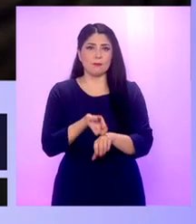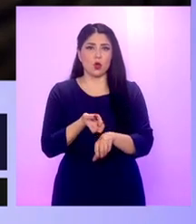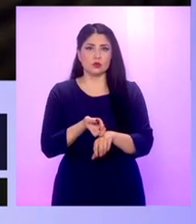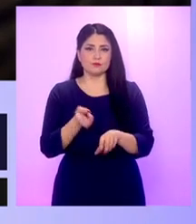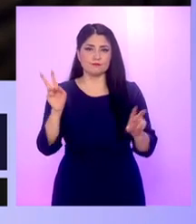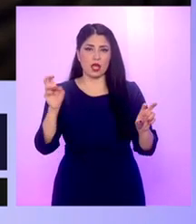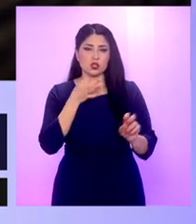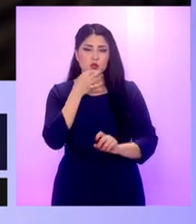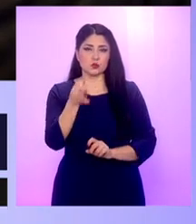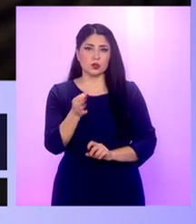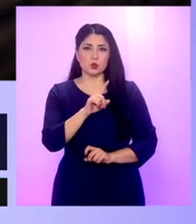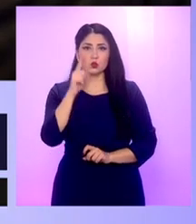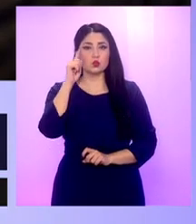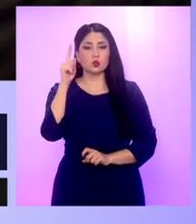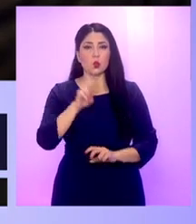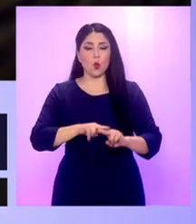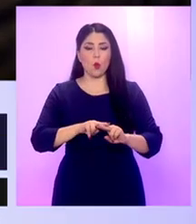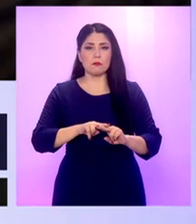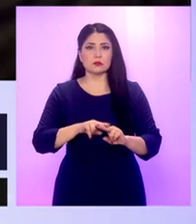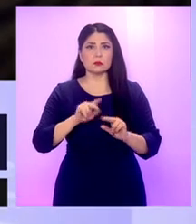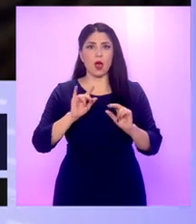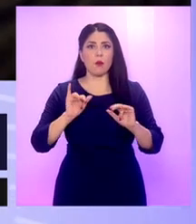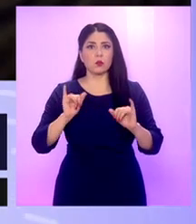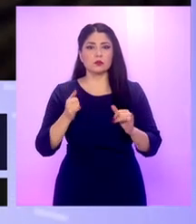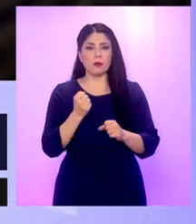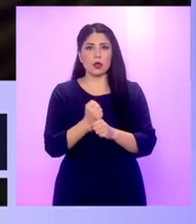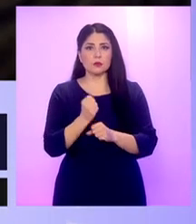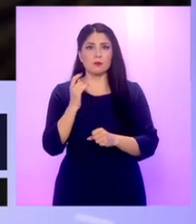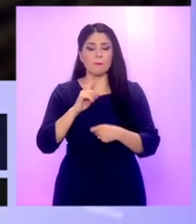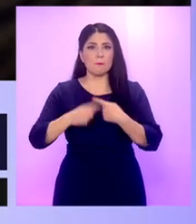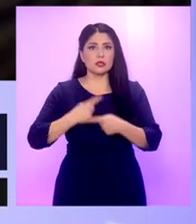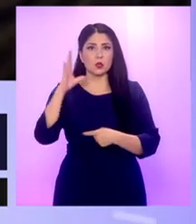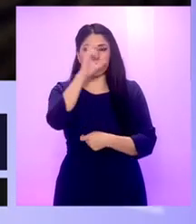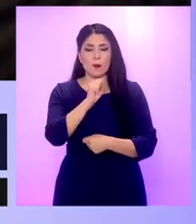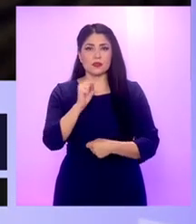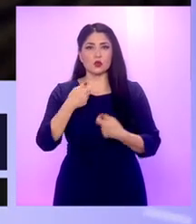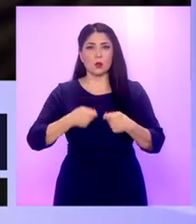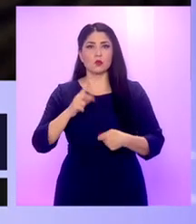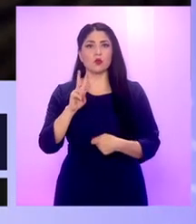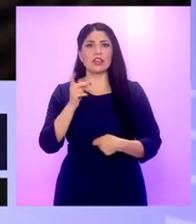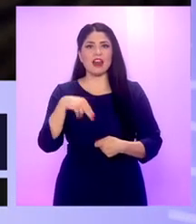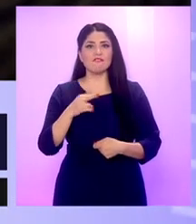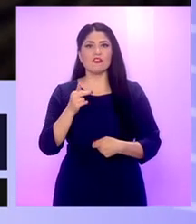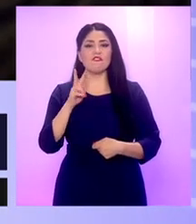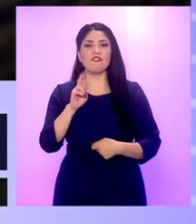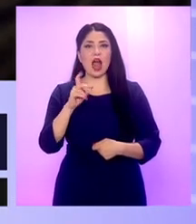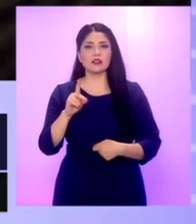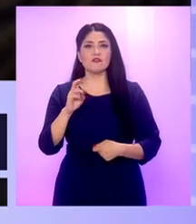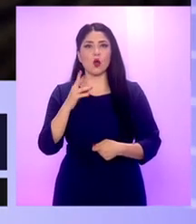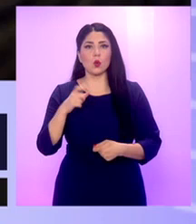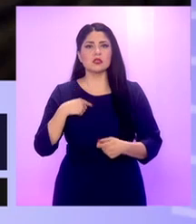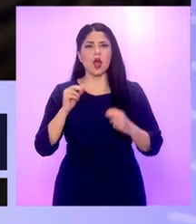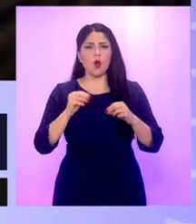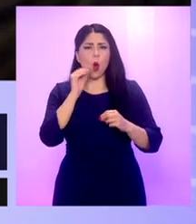fost posibil ca peste noapte să se transforme domnul Vlad Voiculescu dintr-un activist umanist